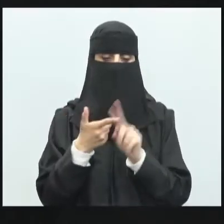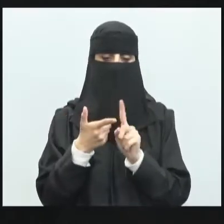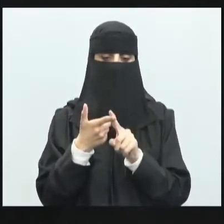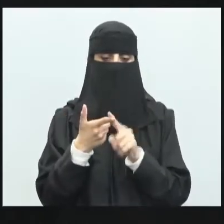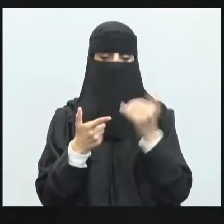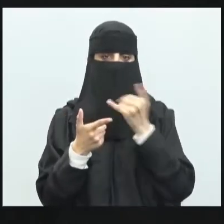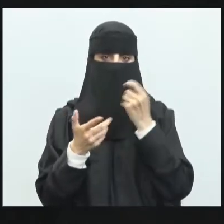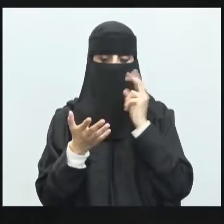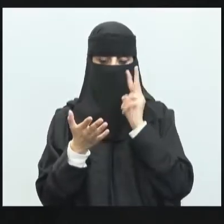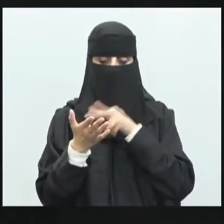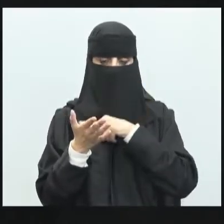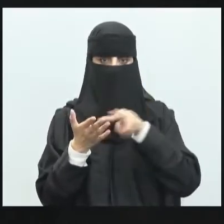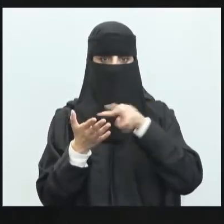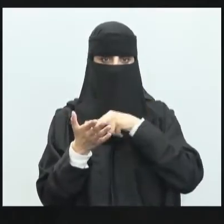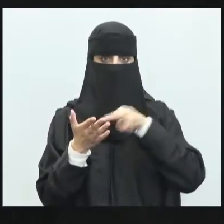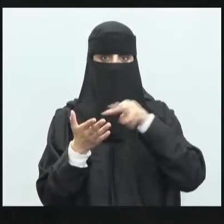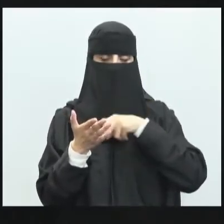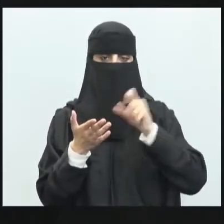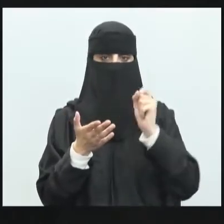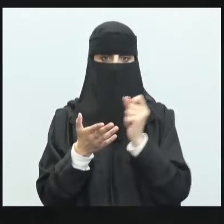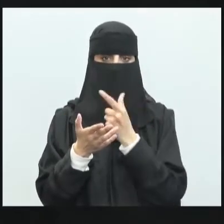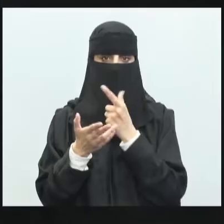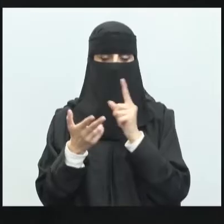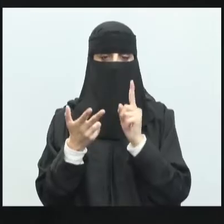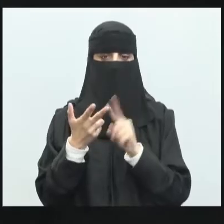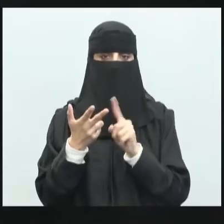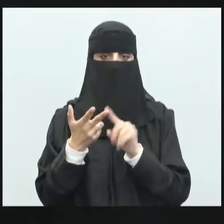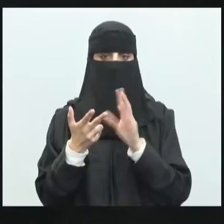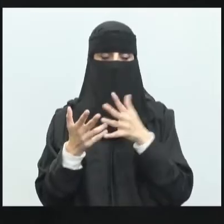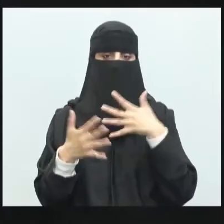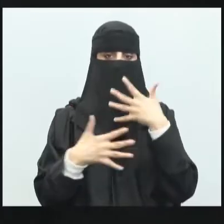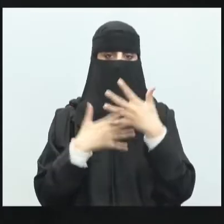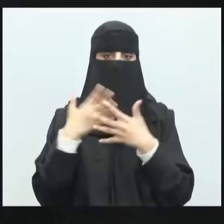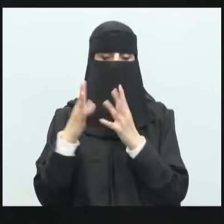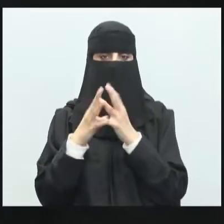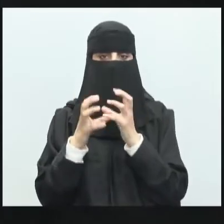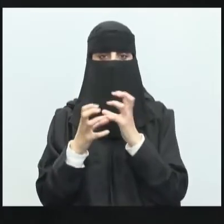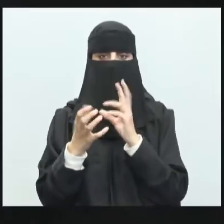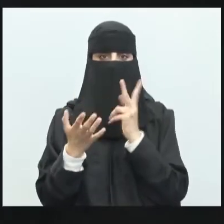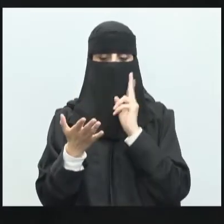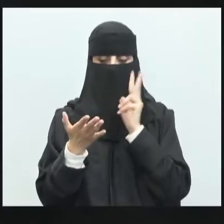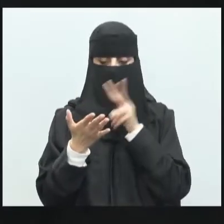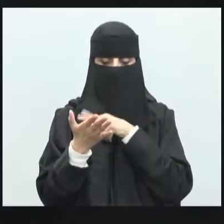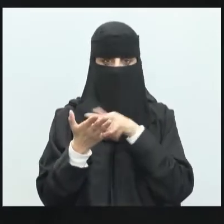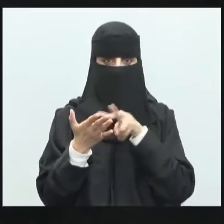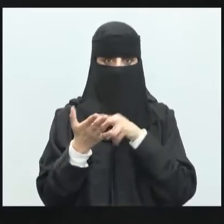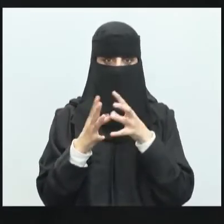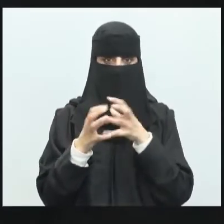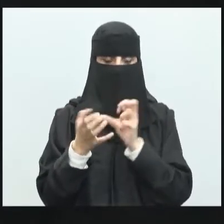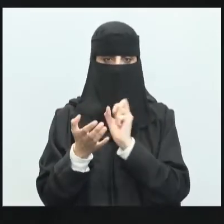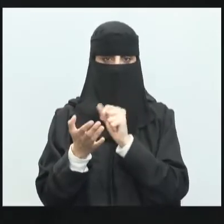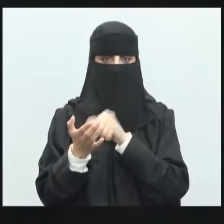وايضا تمثيل المعنى بمعنى ان تمثل المعنى الخاص